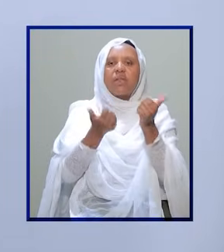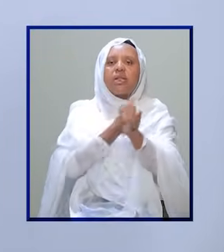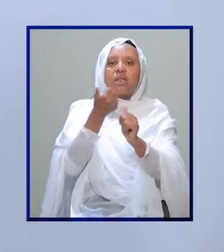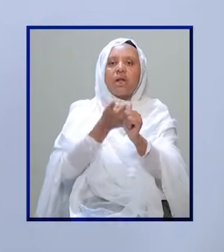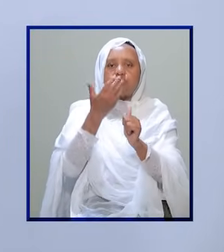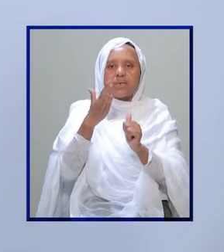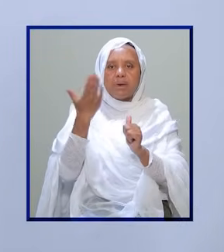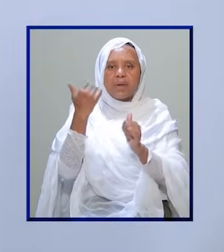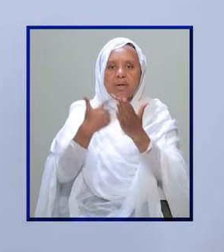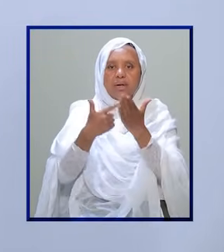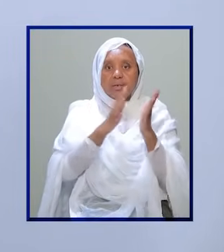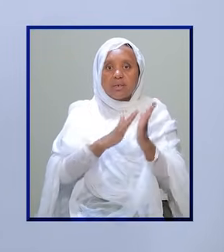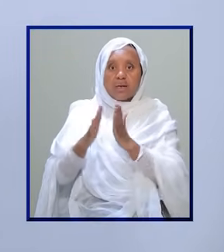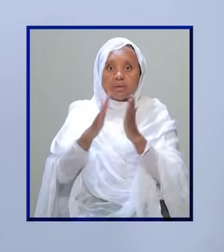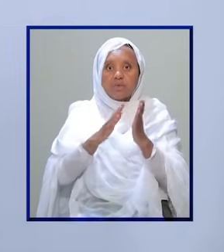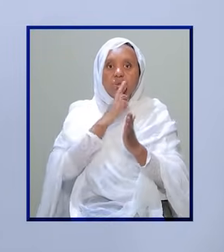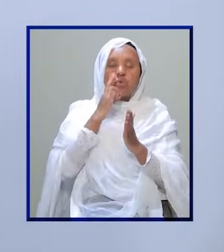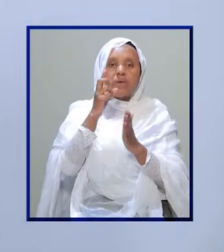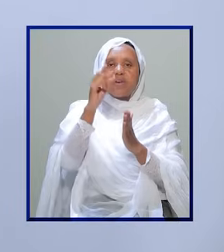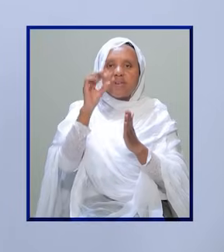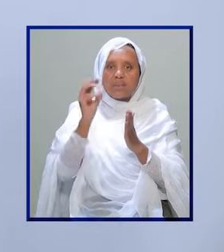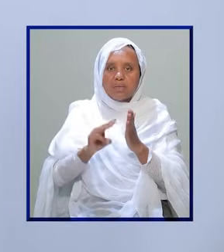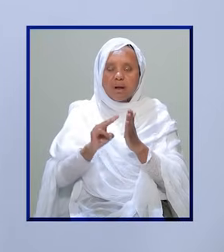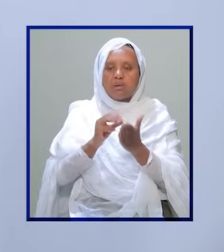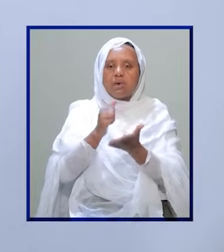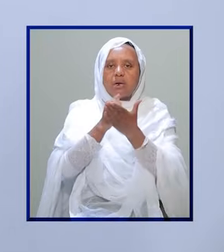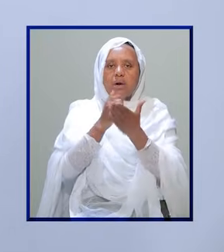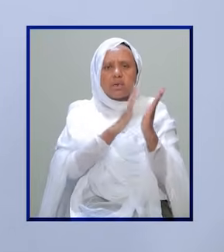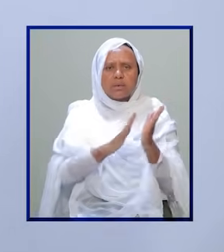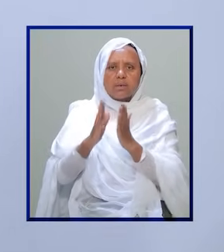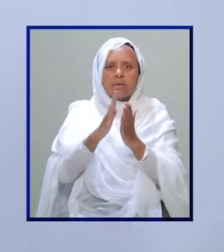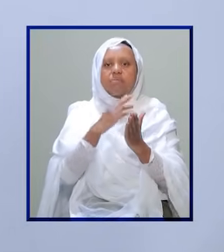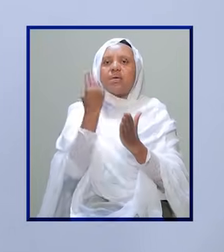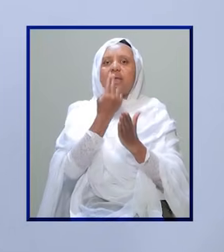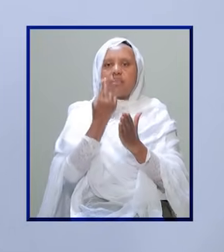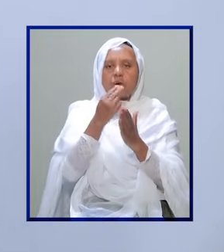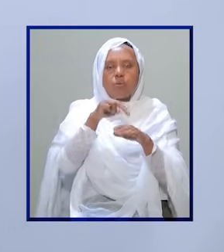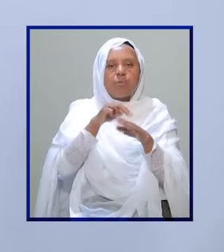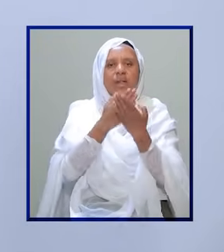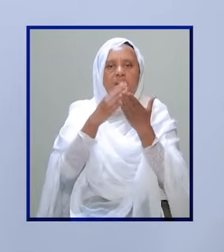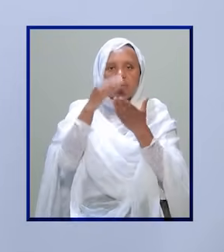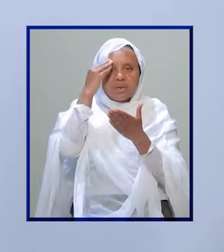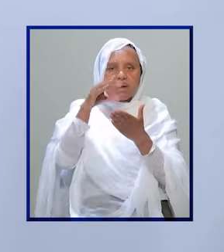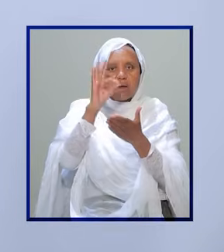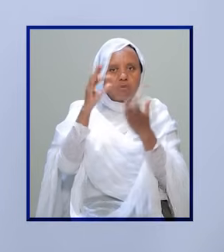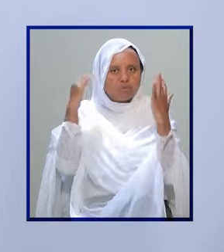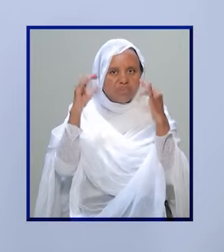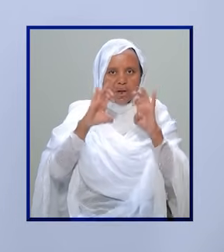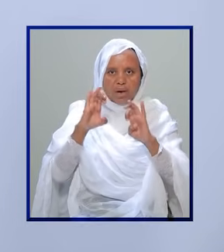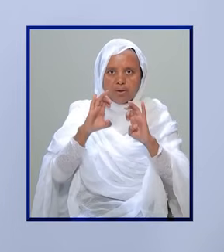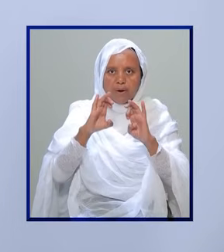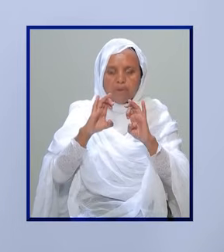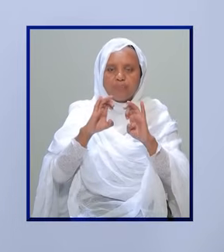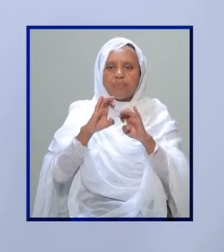ቆይታችን የተከታተላችሁትን ይመስል ነበር። እንግዲህ ከዝግጅታችን ለጾም ፍልሰታ ሊረዳን ለዝግጅት የሚረዳን ቁም ነገር ትምህርት እንዳገኛችሁ